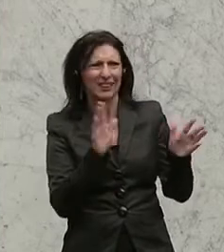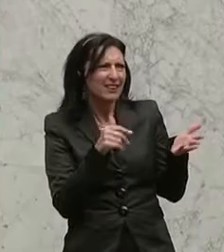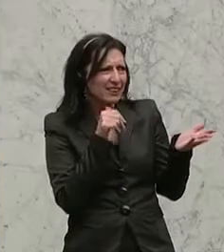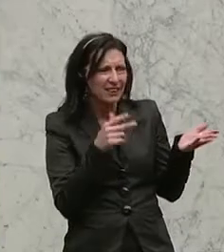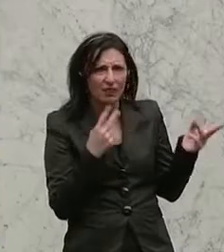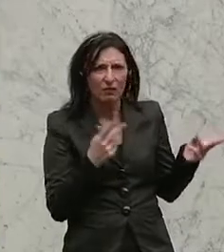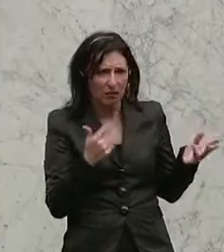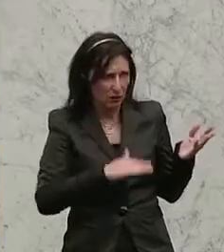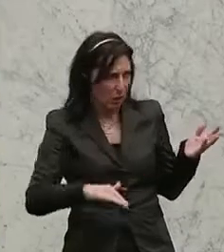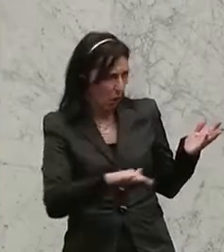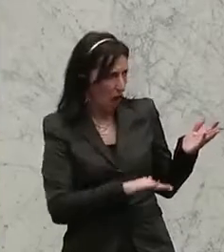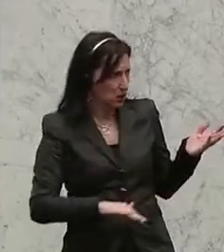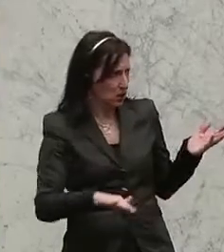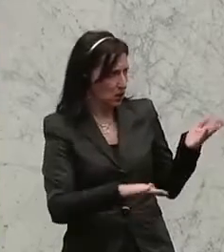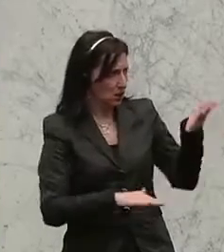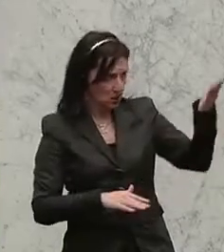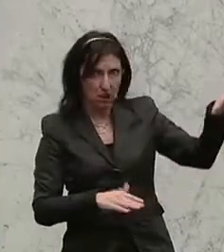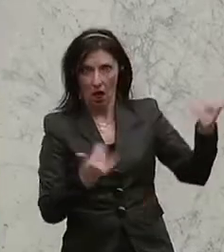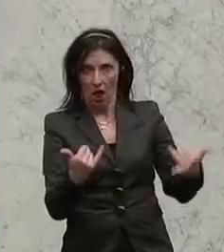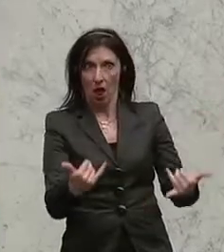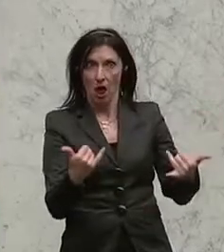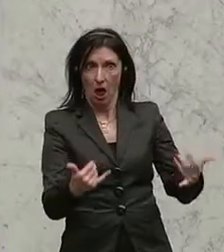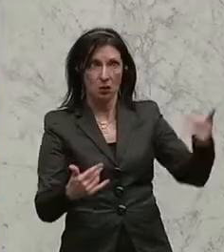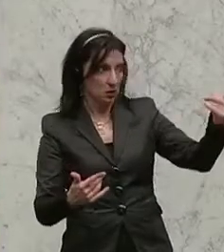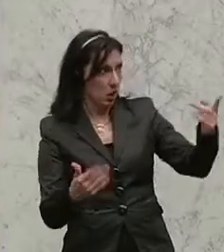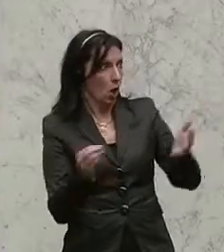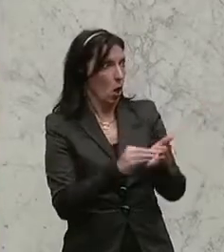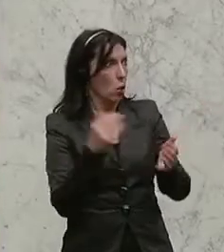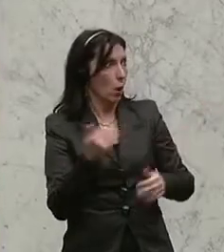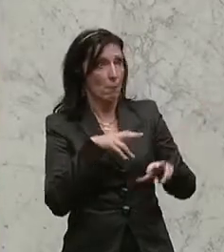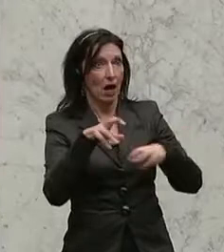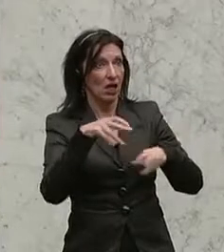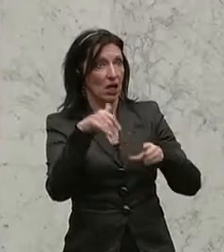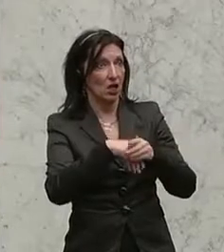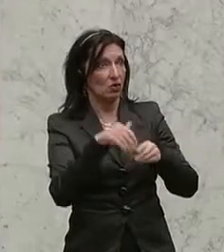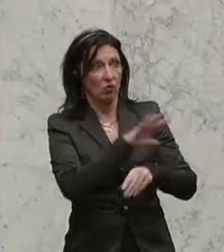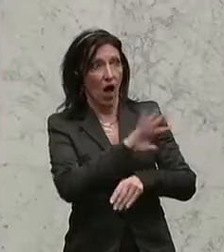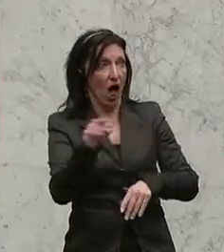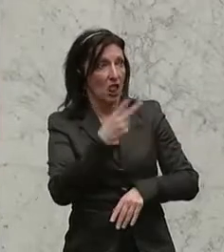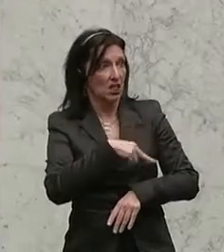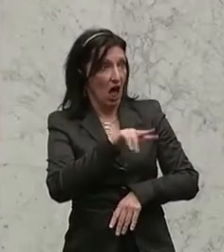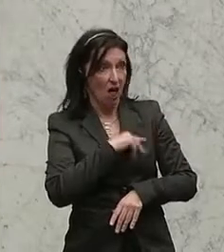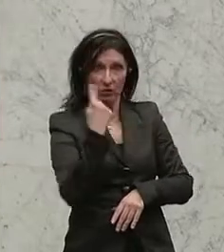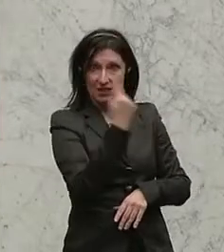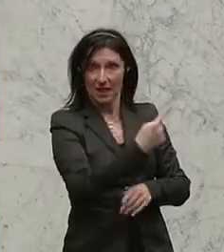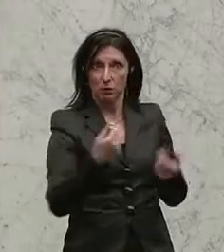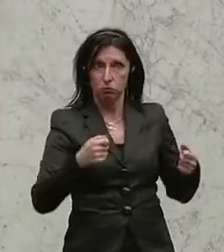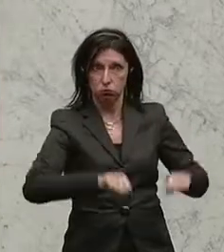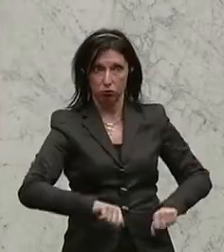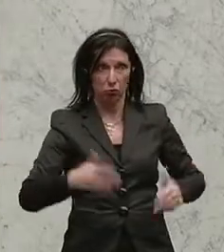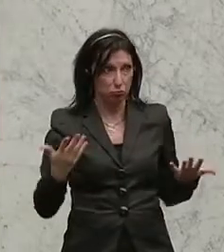es wollte grundlage und sie sitzen ja heute auch noch wie man mich in der regierung und haben alle haftungen mitbeschlossen hatte der kriegsgericht